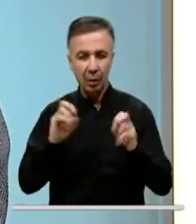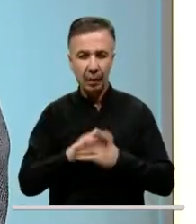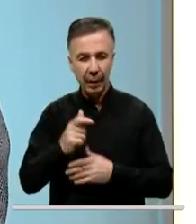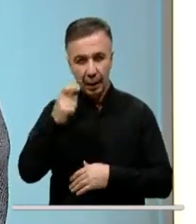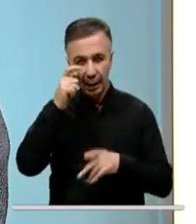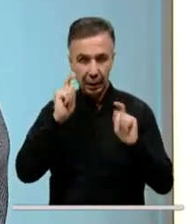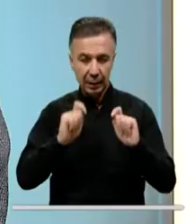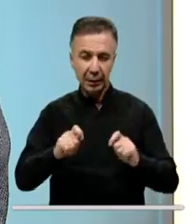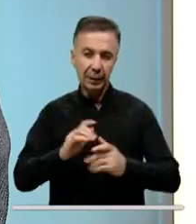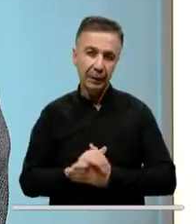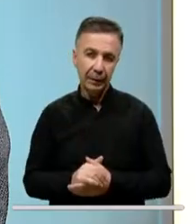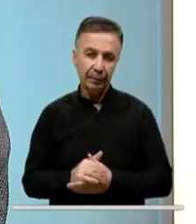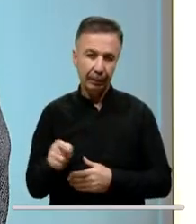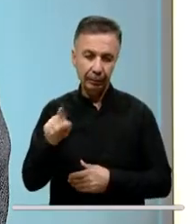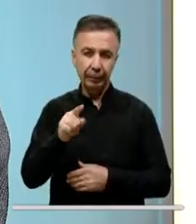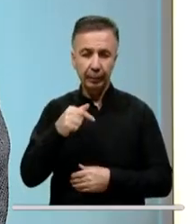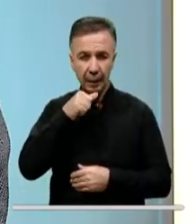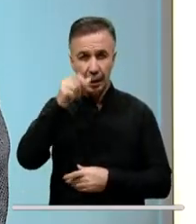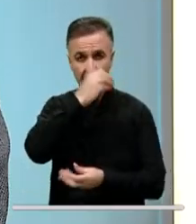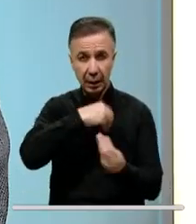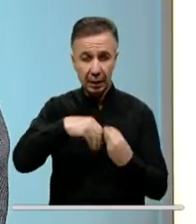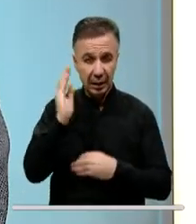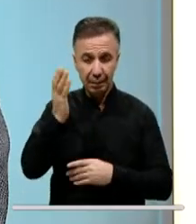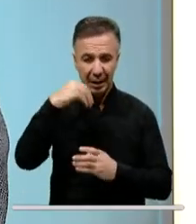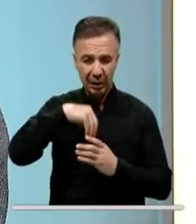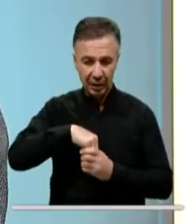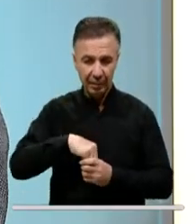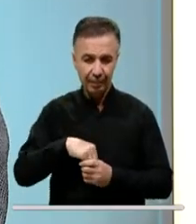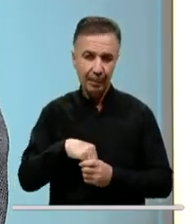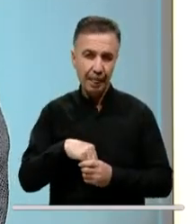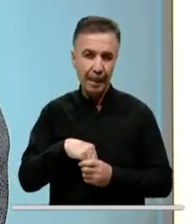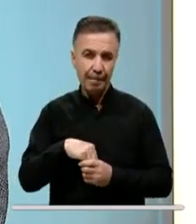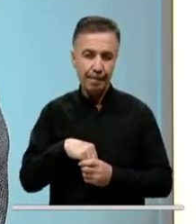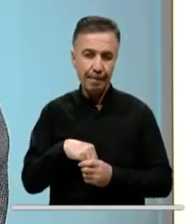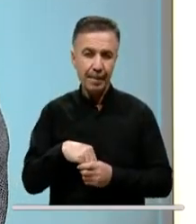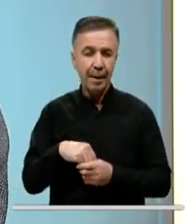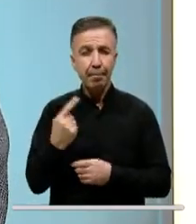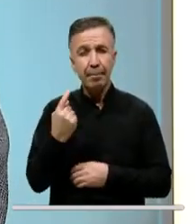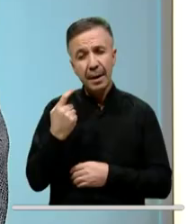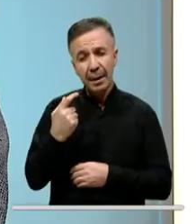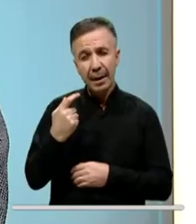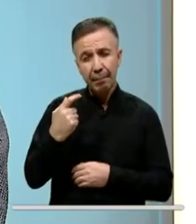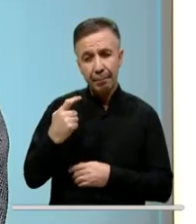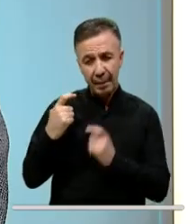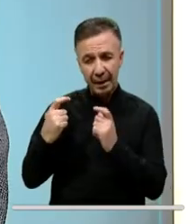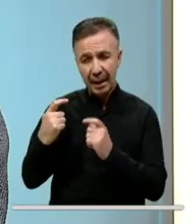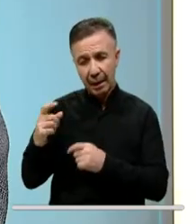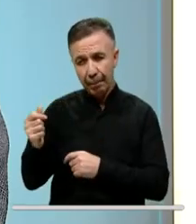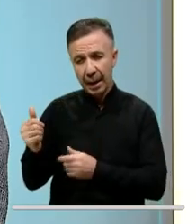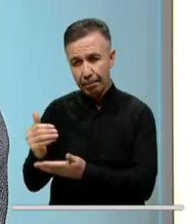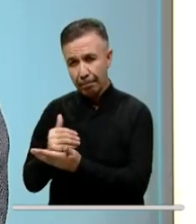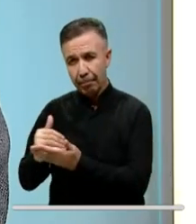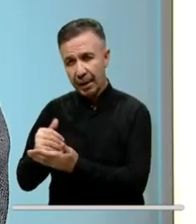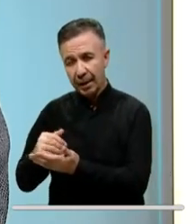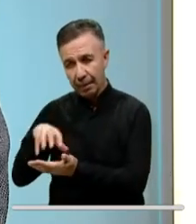Dikkat ederseniz hac için, hacca gitmek için bir kenarıya para koyan bir